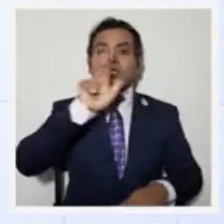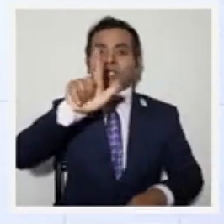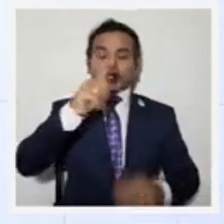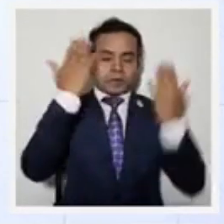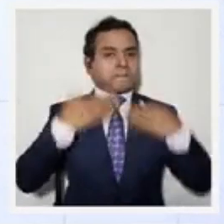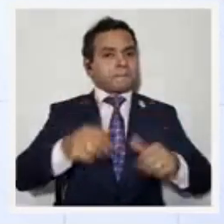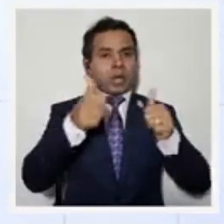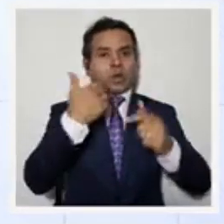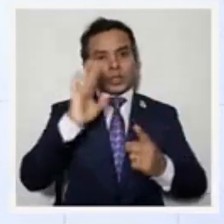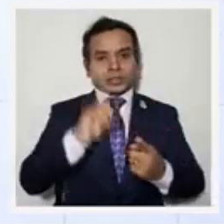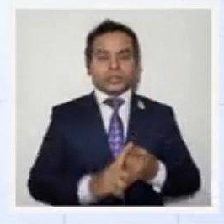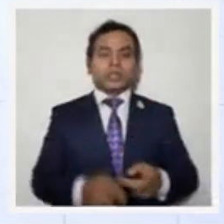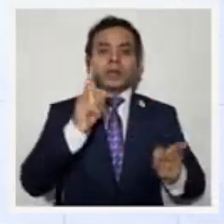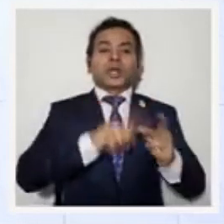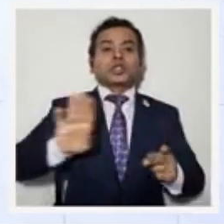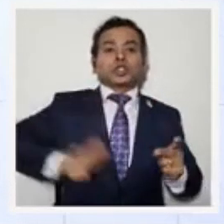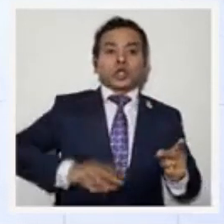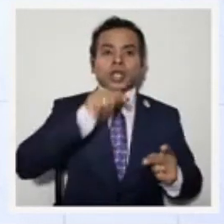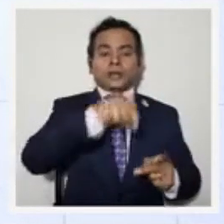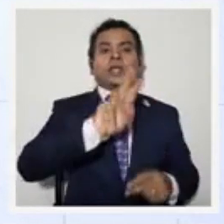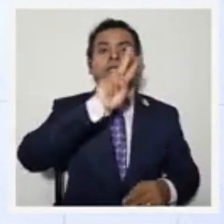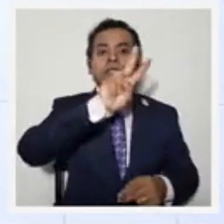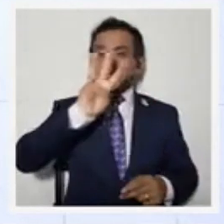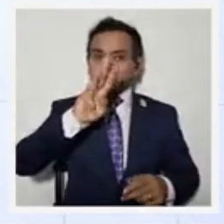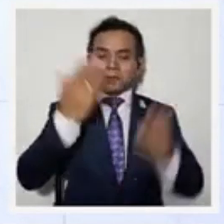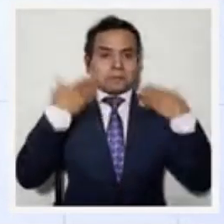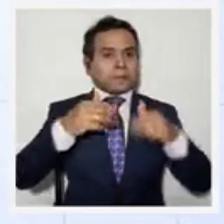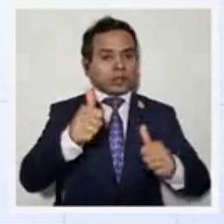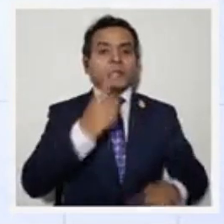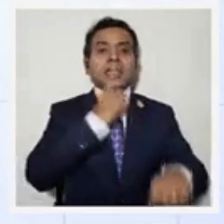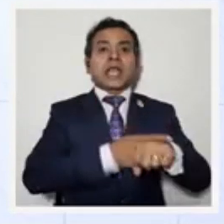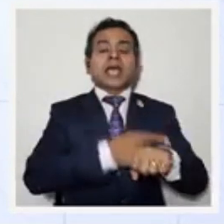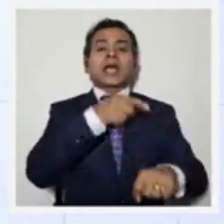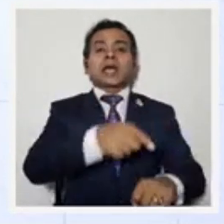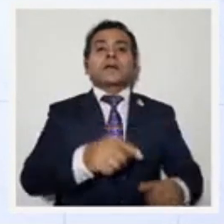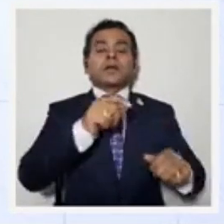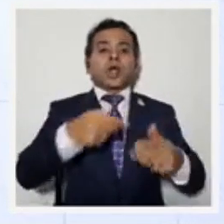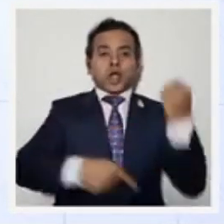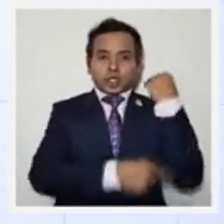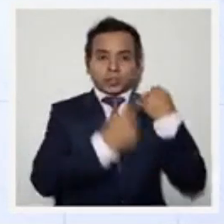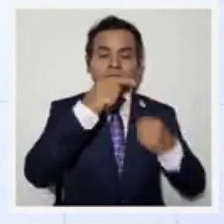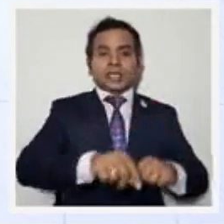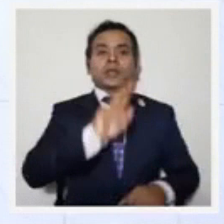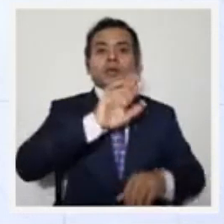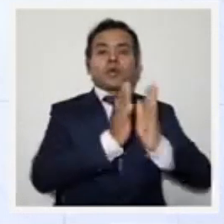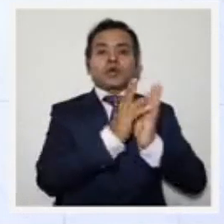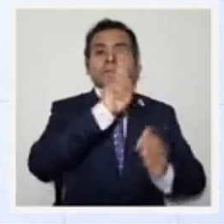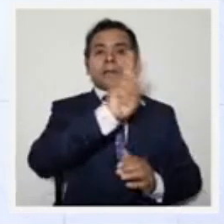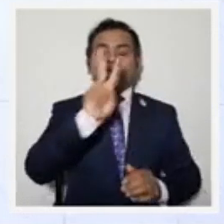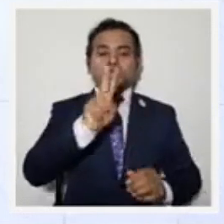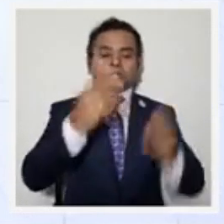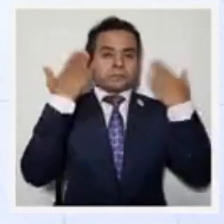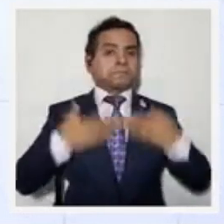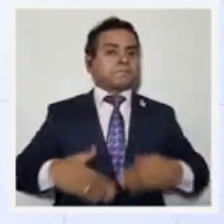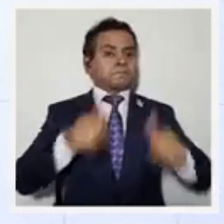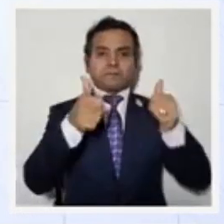হয়েছে রাজশাহী বিভাগের হসপিটালসমূহ থেকে ছাড়পত্র রোগী 47 জন, এরপরে চট্টগ্রাম বিভাগের হসপিটালসমূহ